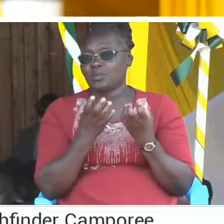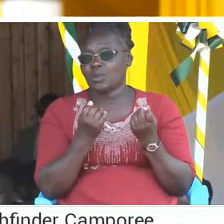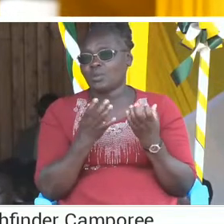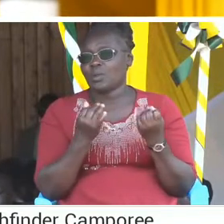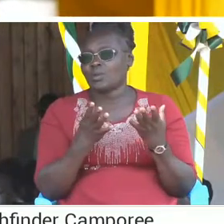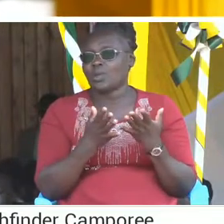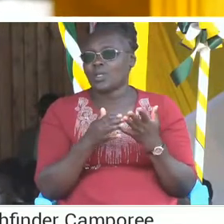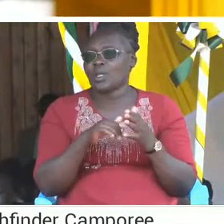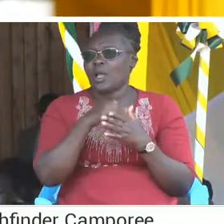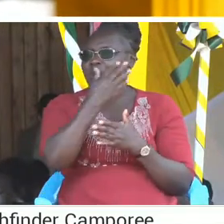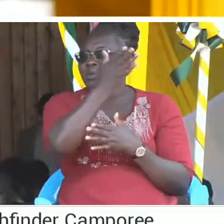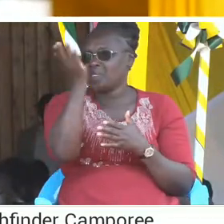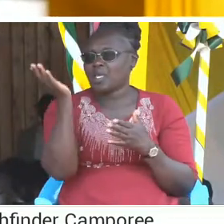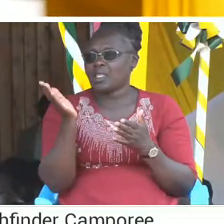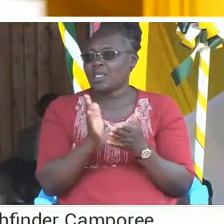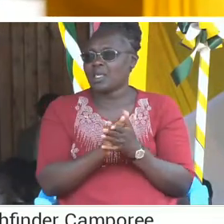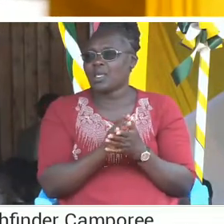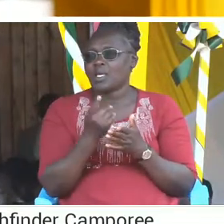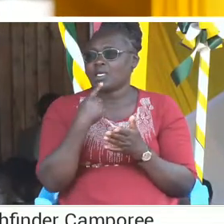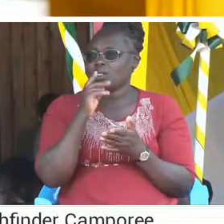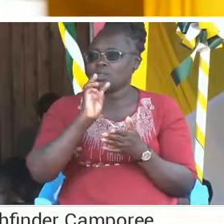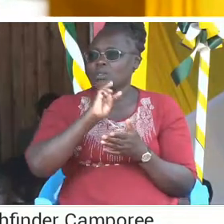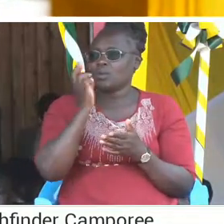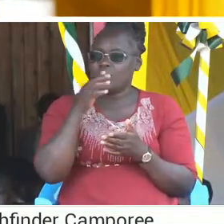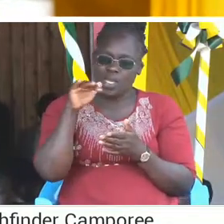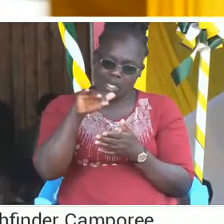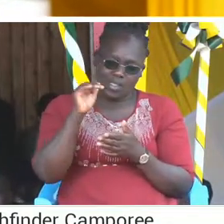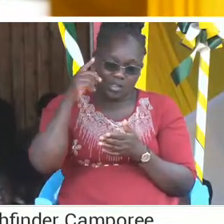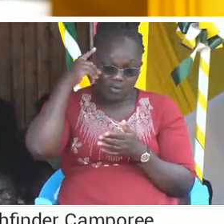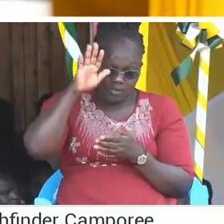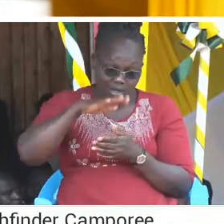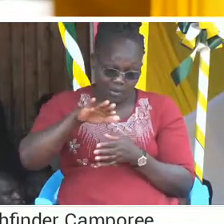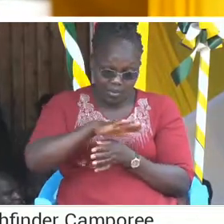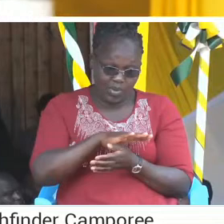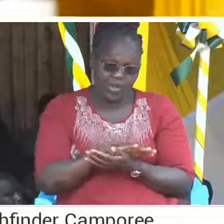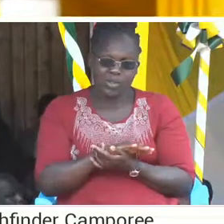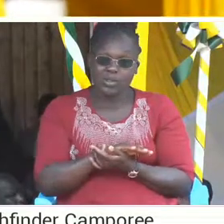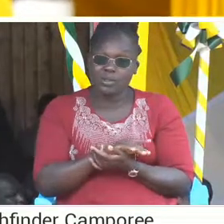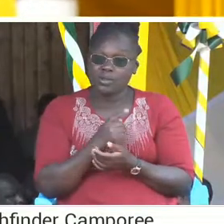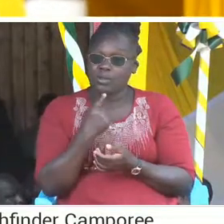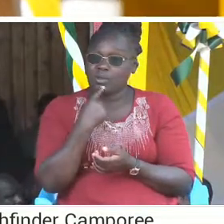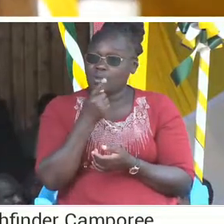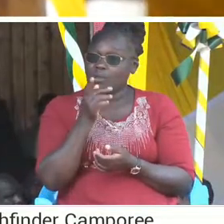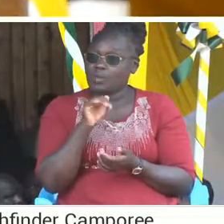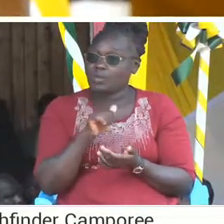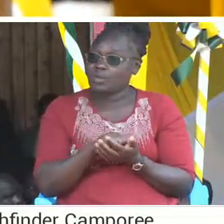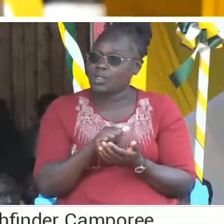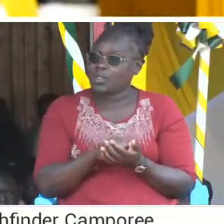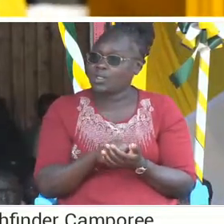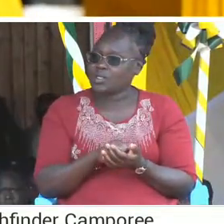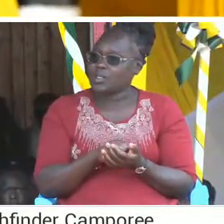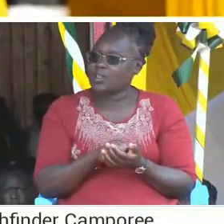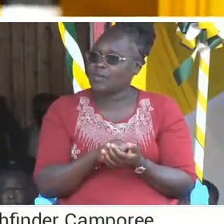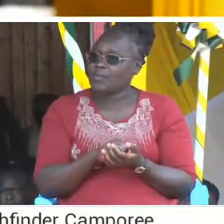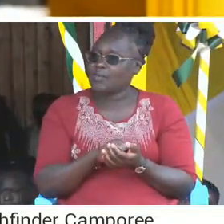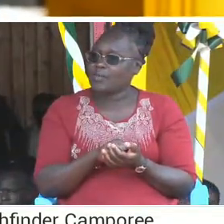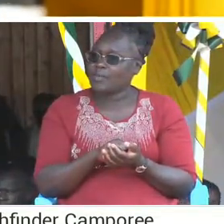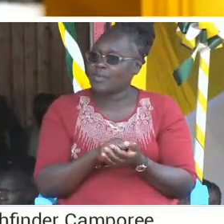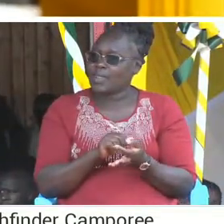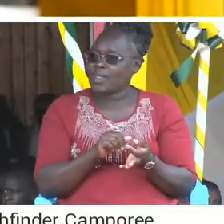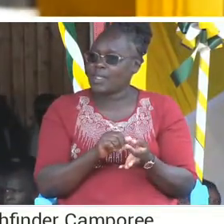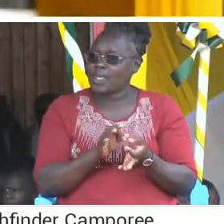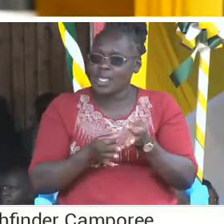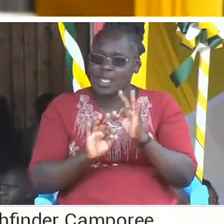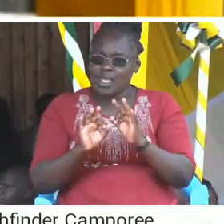space. Ndagi nyoru ata hii maneno ya mabatiliko ya hali ya anga. Ata tukipata nafasi kwa